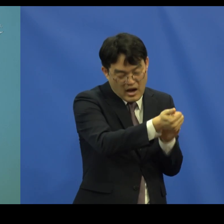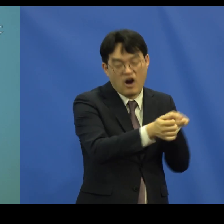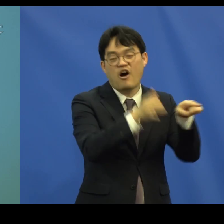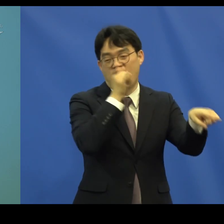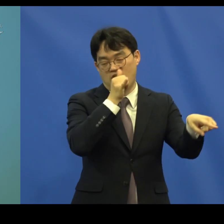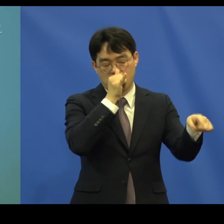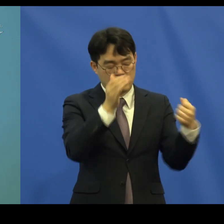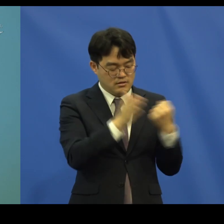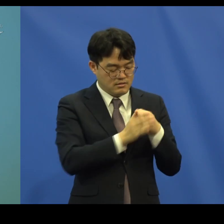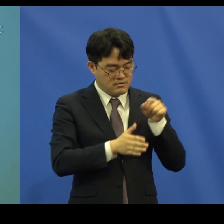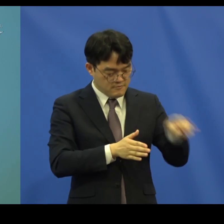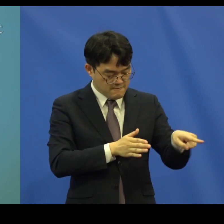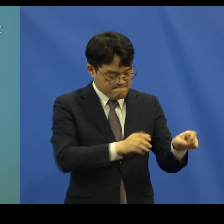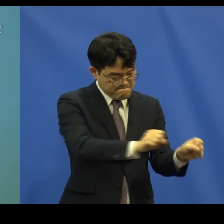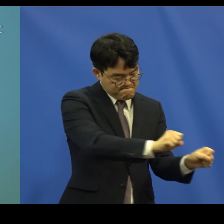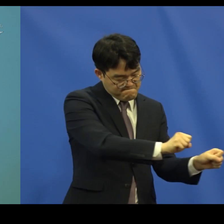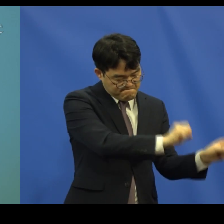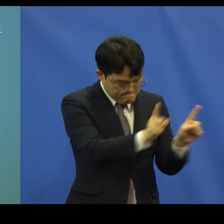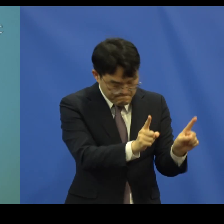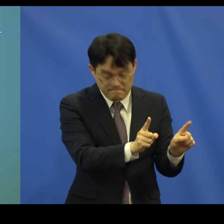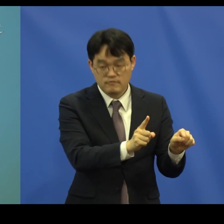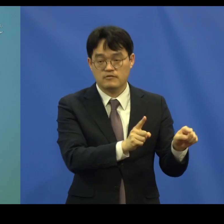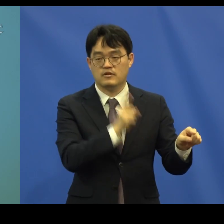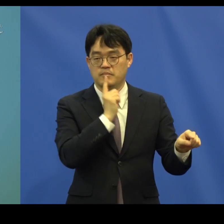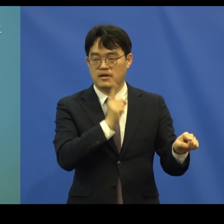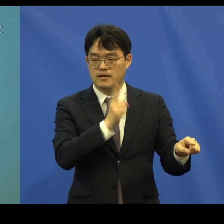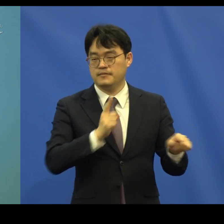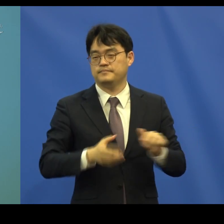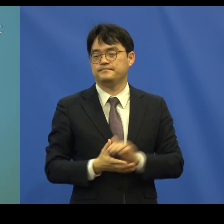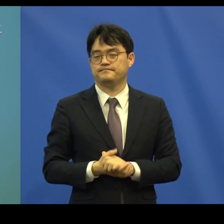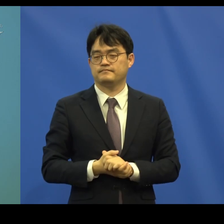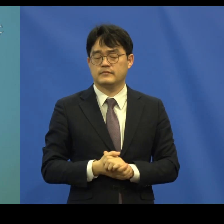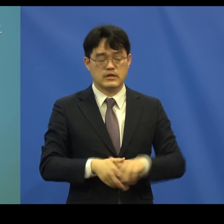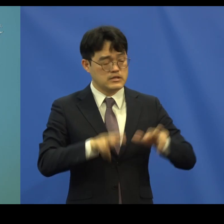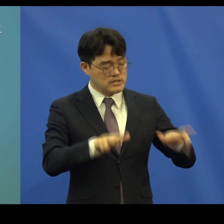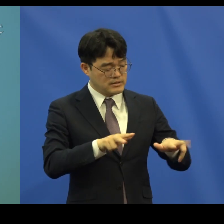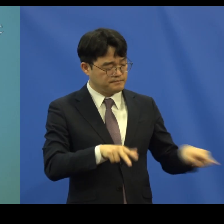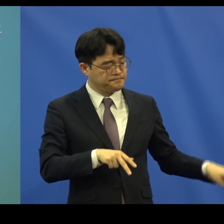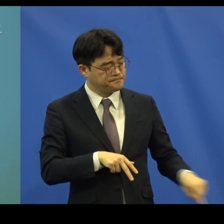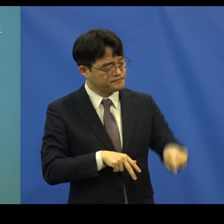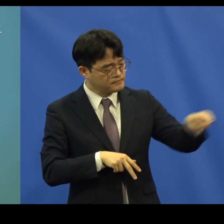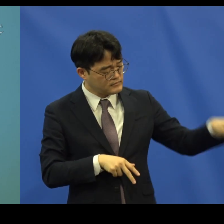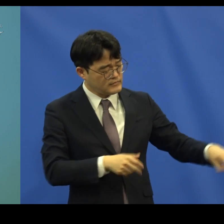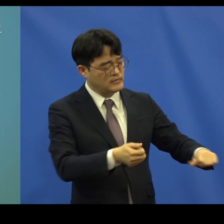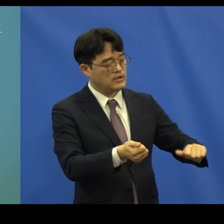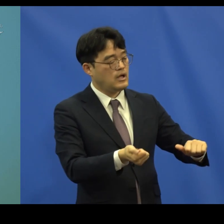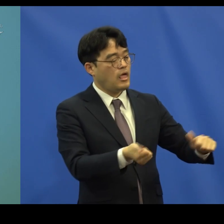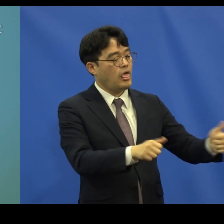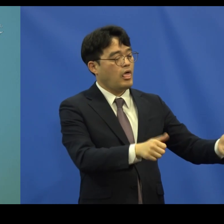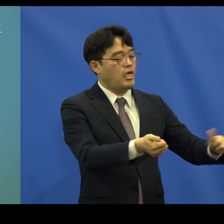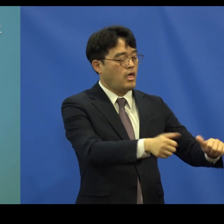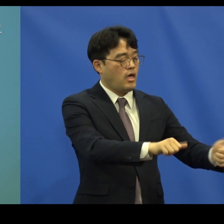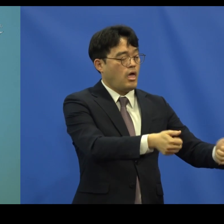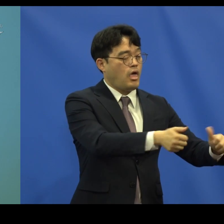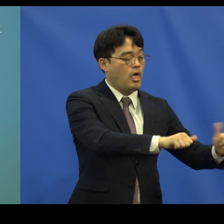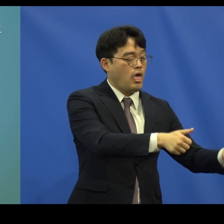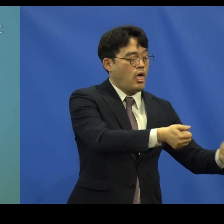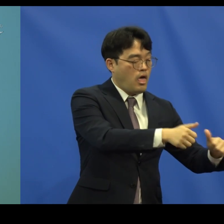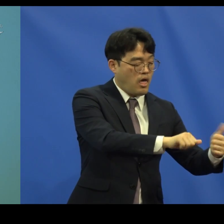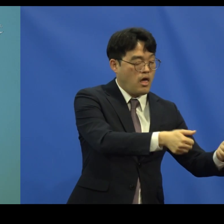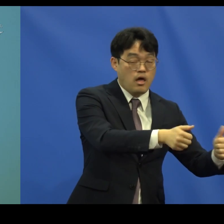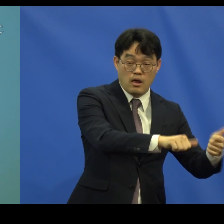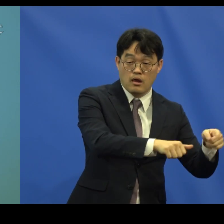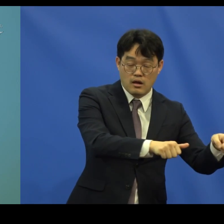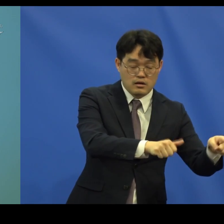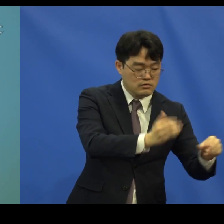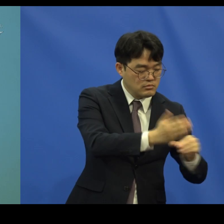너는 일깨어. 이 말은 다 지금 살아있지만 아직 혼수 상태예요. 이제 곧 죽을지도 모른다는 거예요.